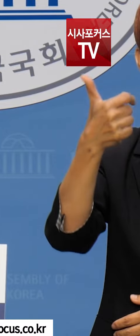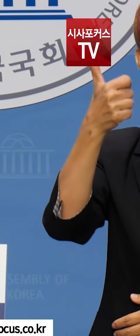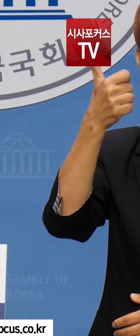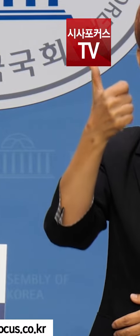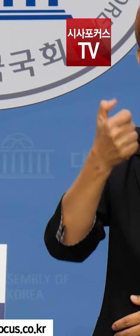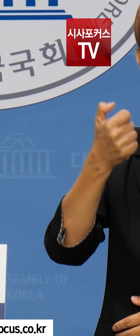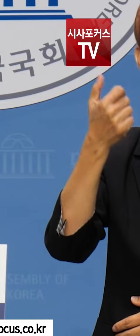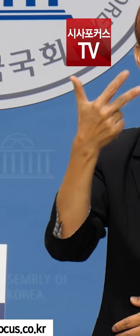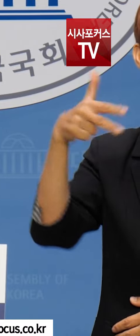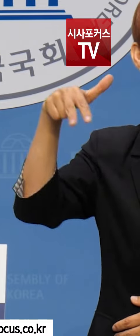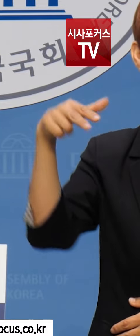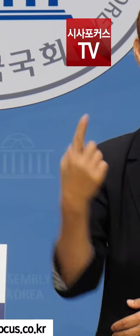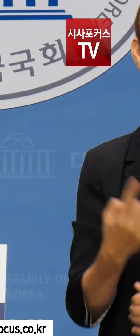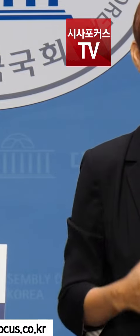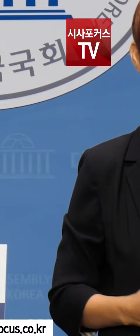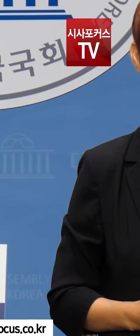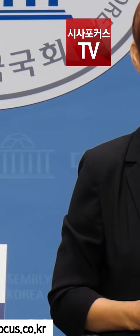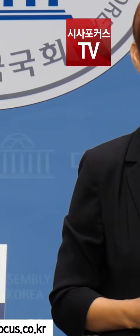657조입니다. 말 그대로